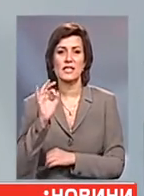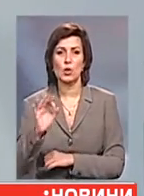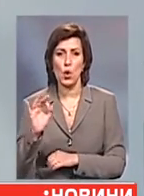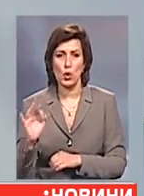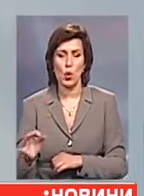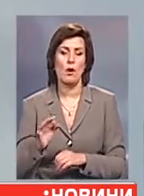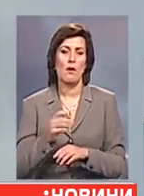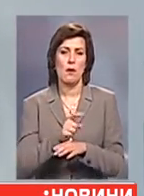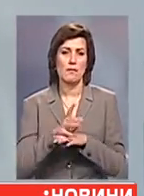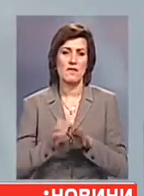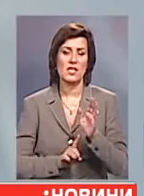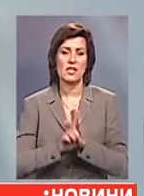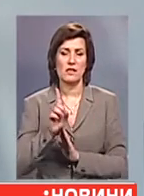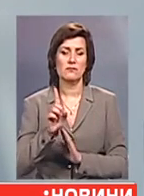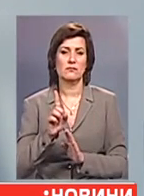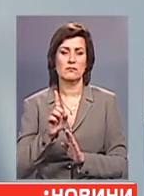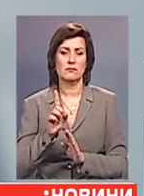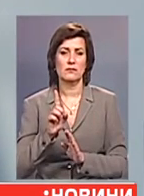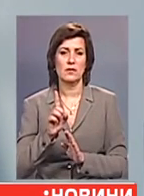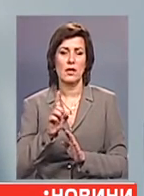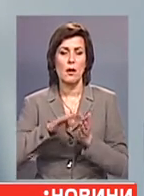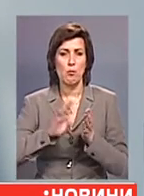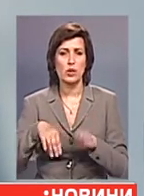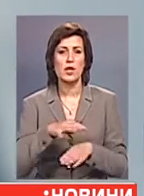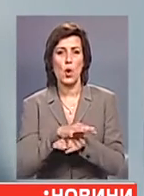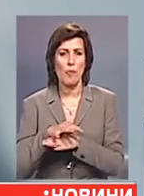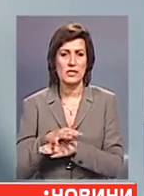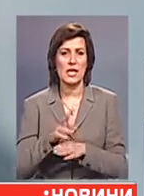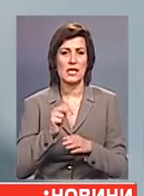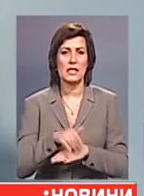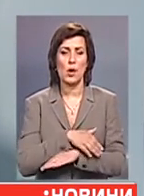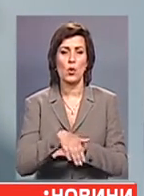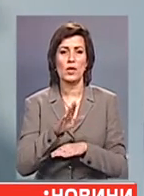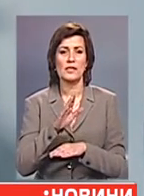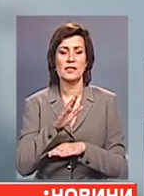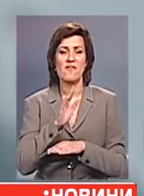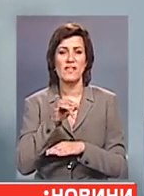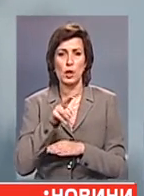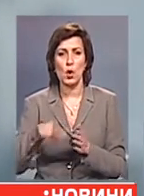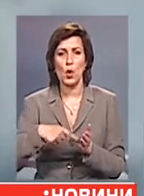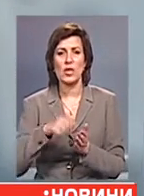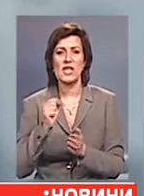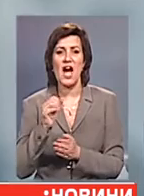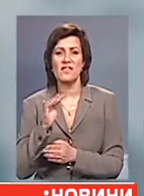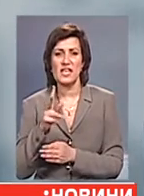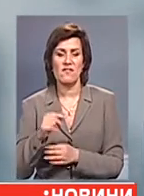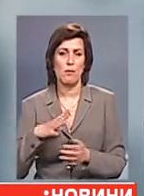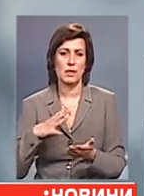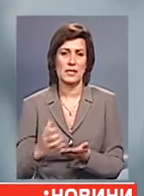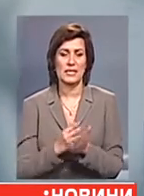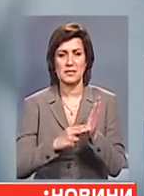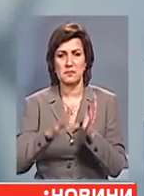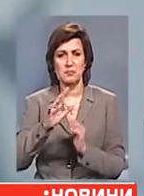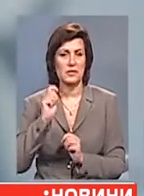почали черговий обстріл міста. После обстрела на улице Ленина города Авдеевки был найден